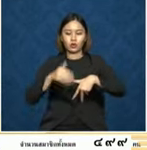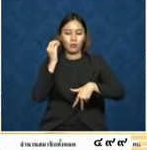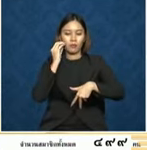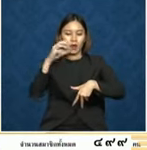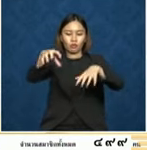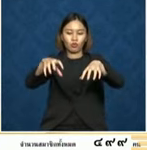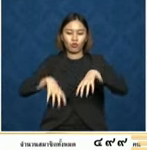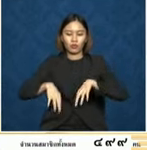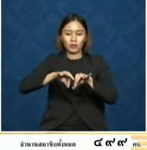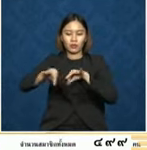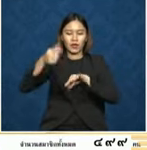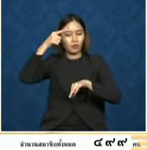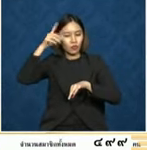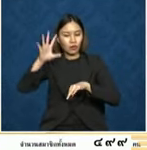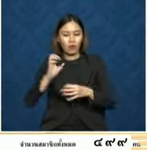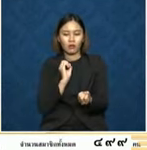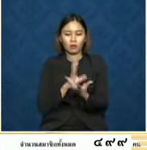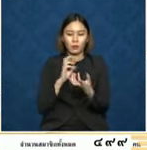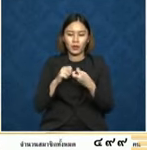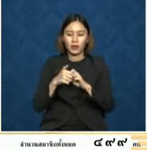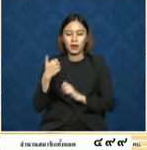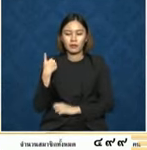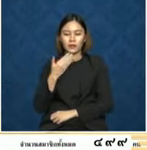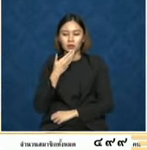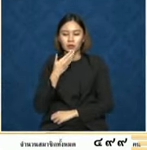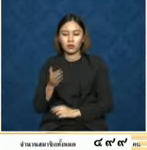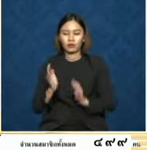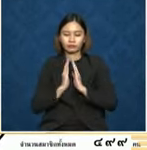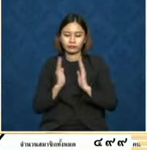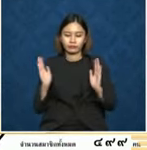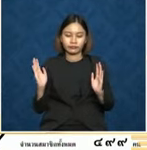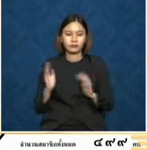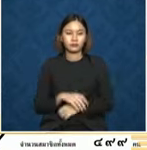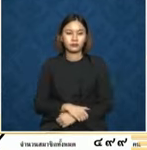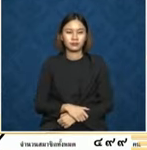ในชนบทเดือดร้อนกันอยู่ตลอดเวลาขอกราบขอบพระคุณครับ